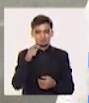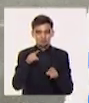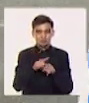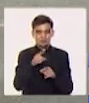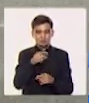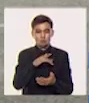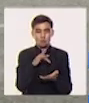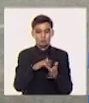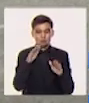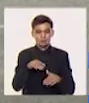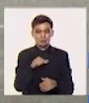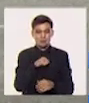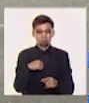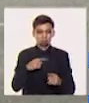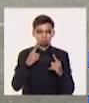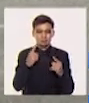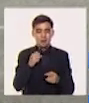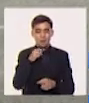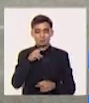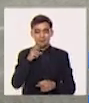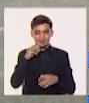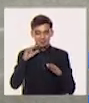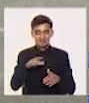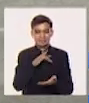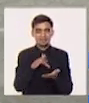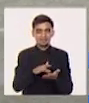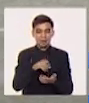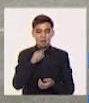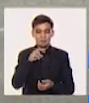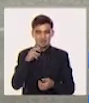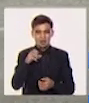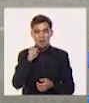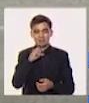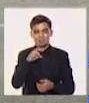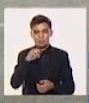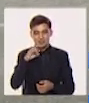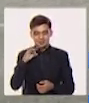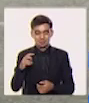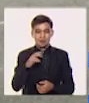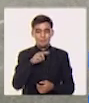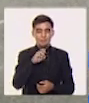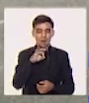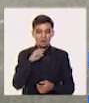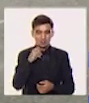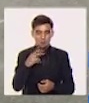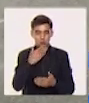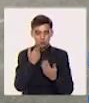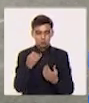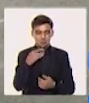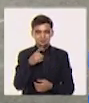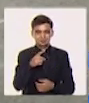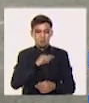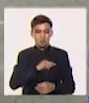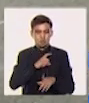қаладағы үлкен дәріханалардың бірі саналатын орталық дәріханада аспирин мен парацетамол жоқ. Мұндағы мамандардың сөзінше, дәл